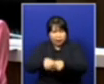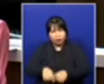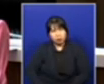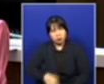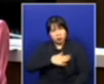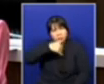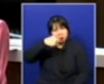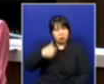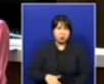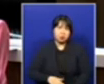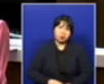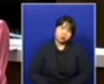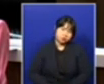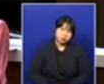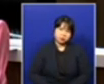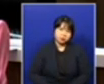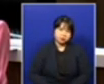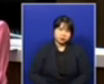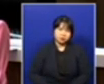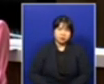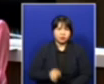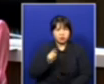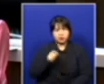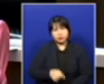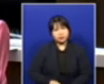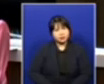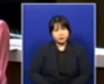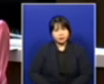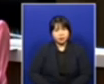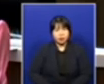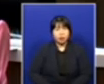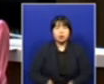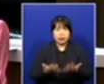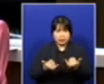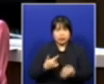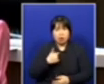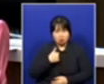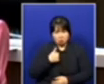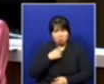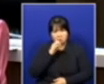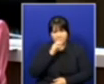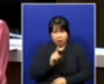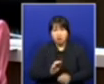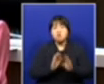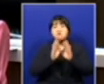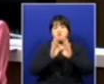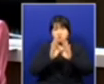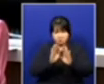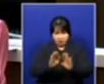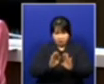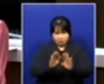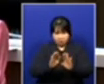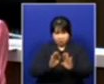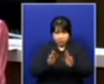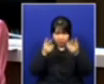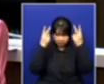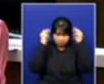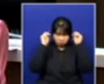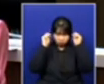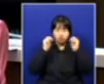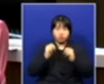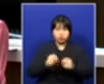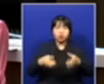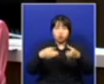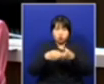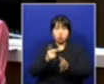ยเนี่ยท่านประธานครับผมจึงบอกท่านประธานผ่านไปยังนายกรัฐมนตรีและ